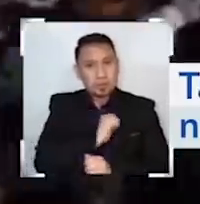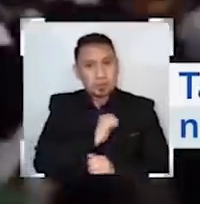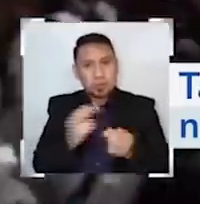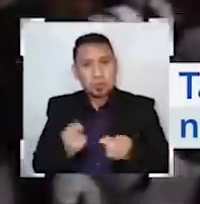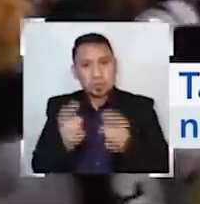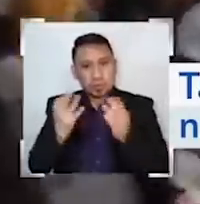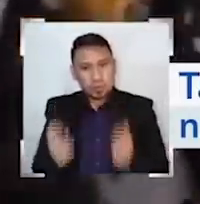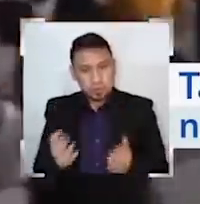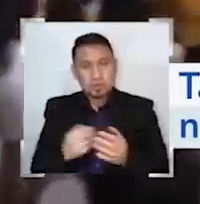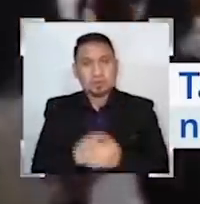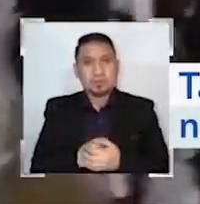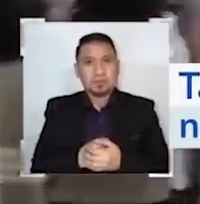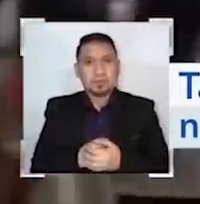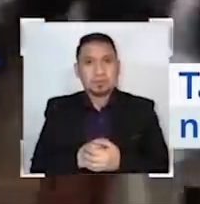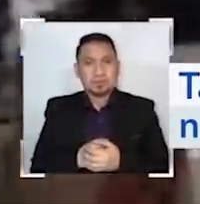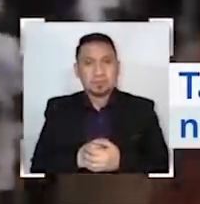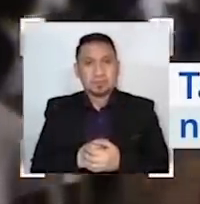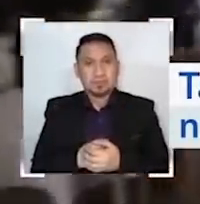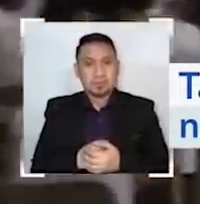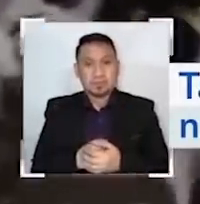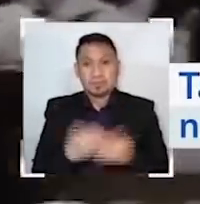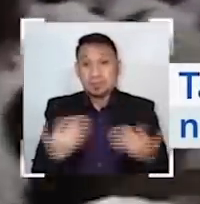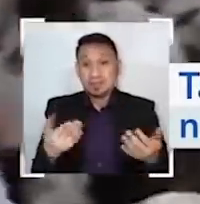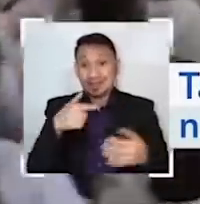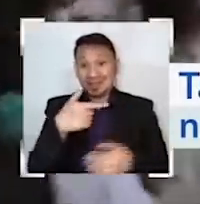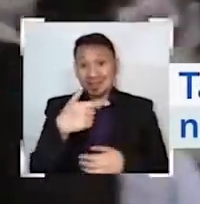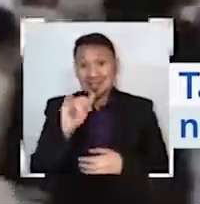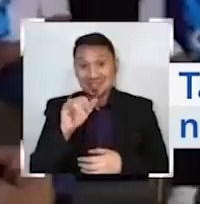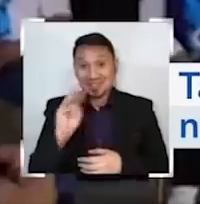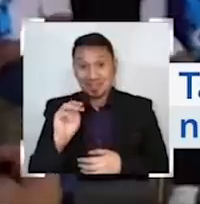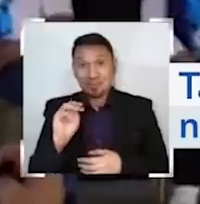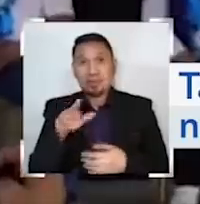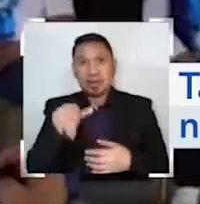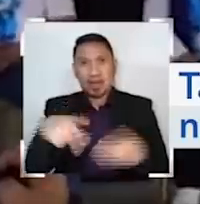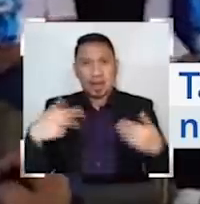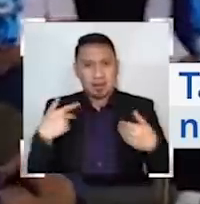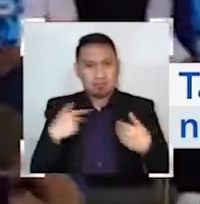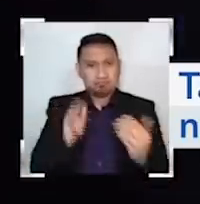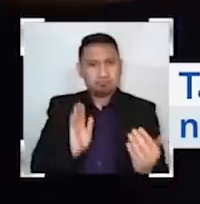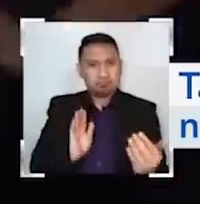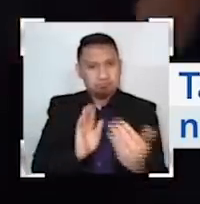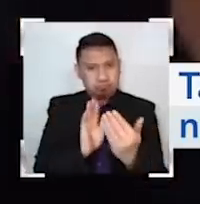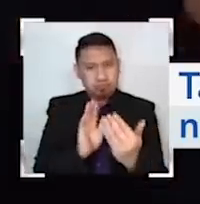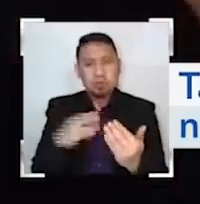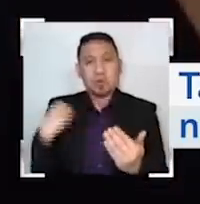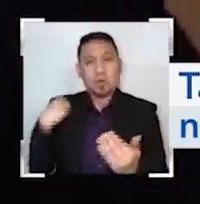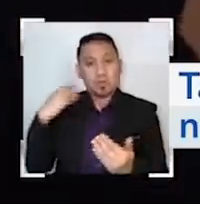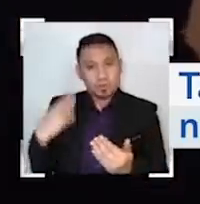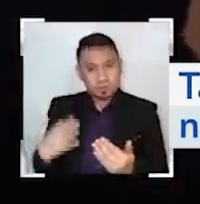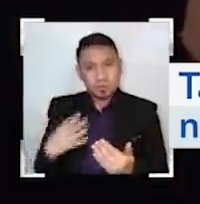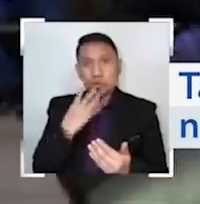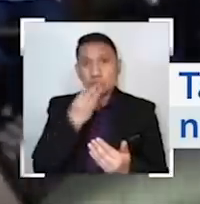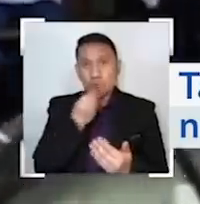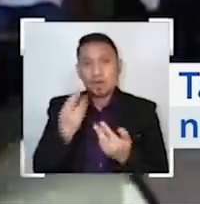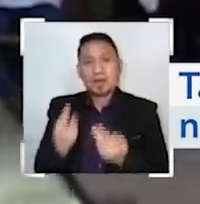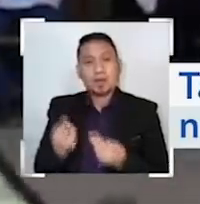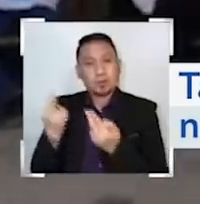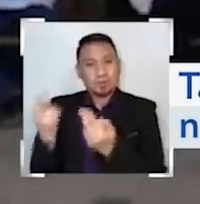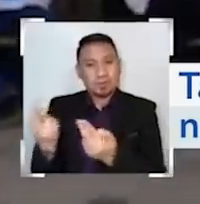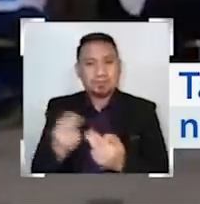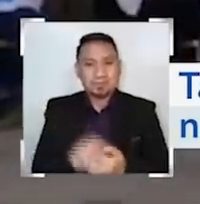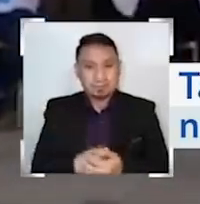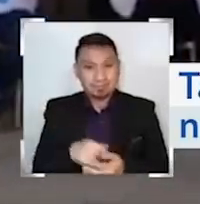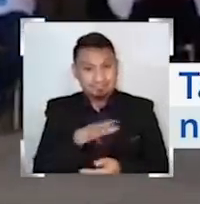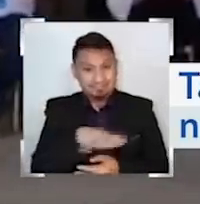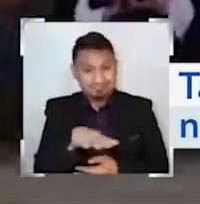Juan. Sa gymnasium, hinarap niya ang mga taga-suporta at lokal na opisyales na nag-endorso sa kanya. Naroon si